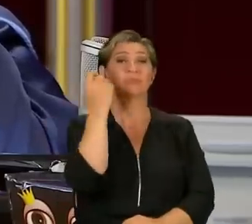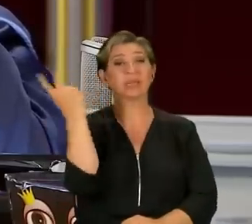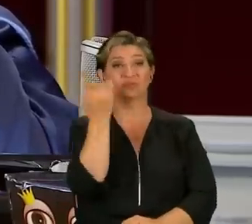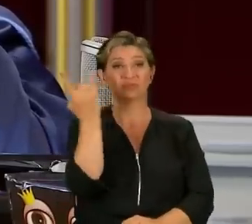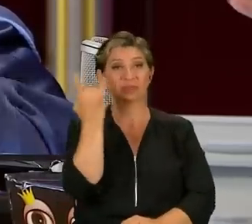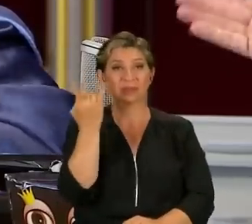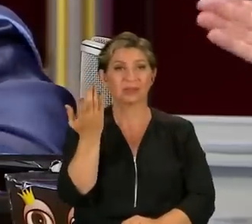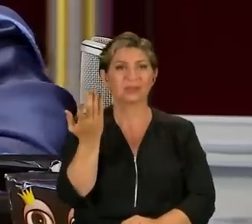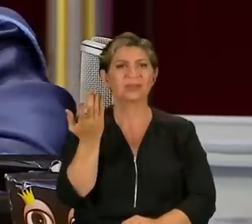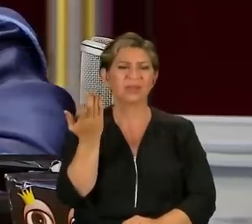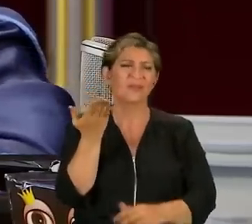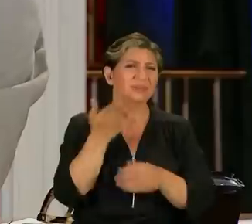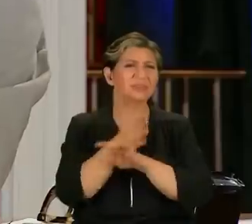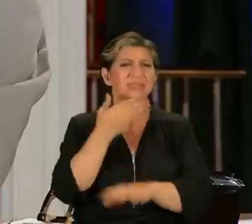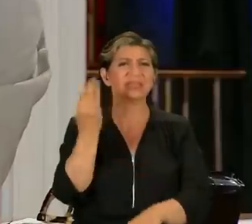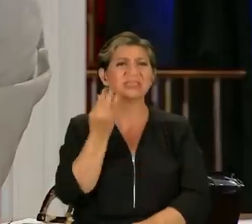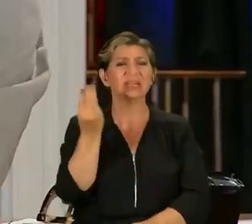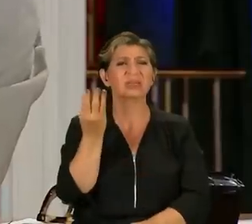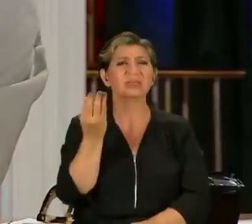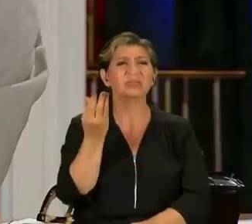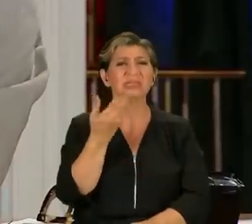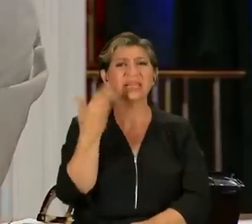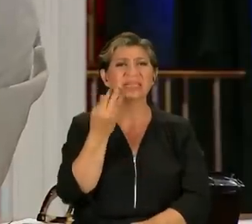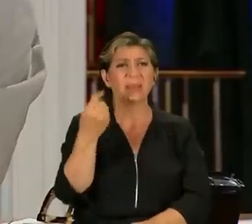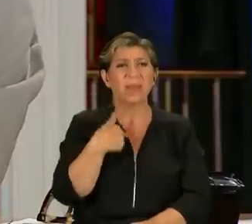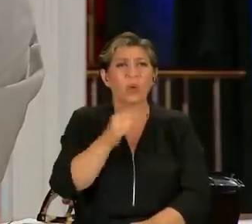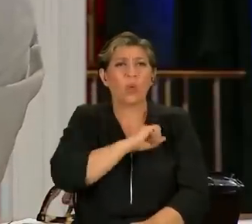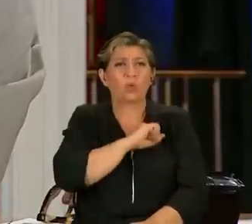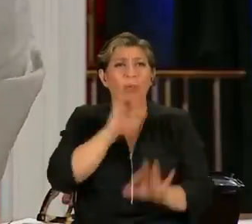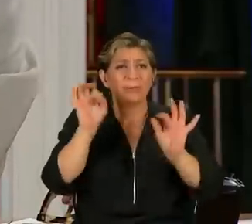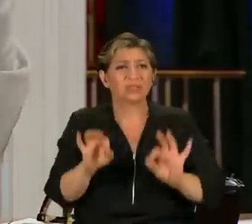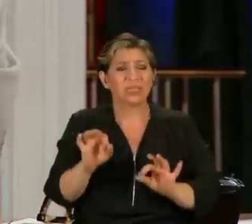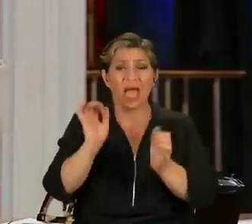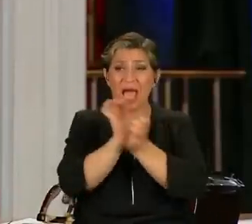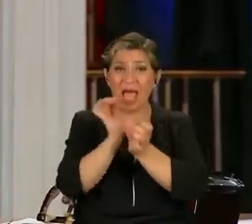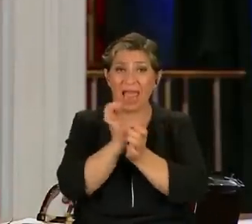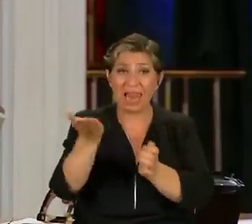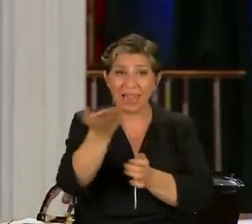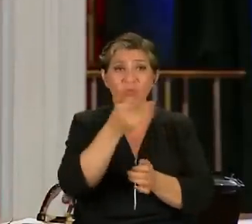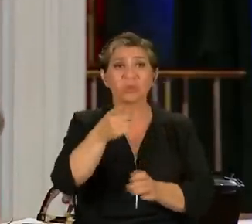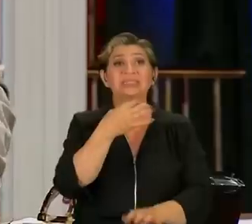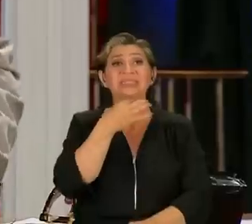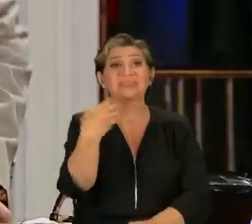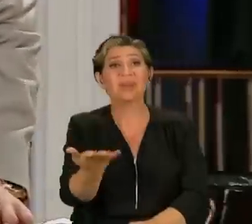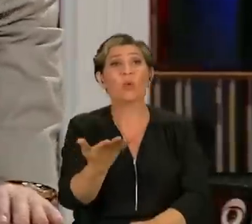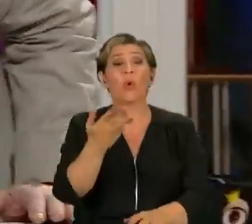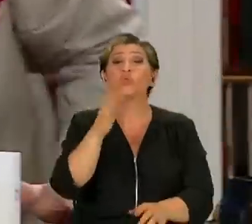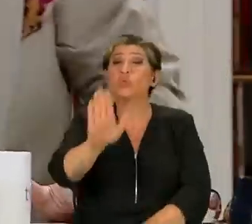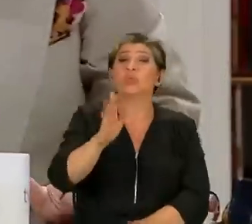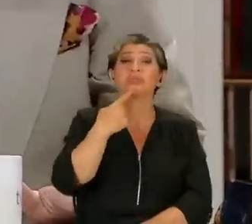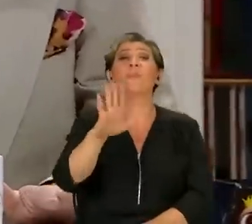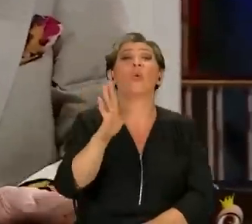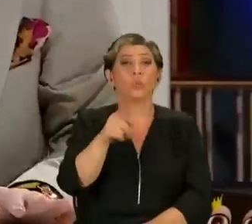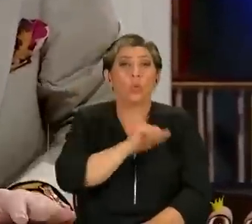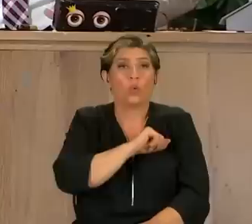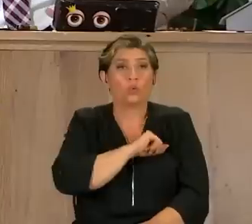dolaşacaklar. Evet. Gençlerde beni korkutuyor. Aileler de buna dur demiyorlar. Bu da